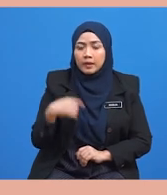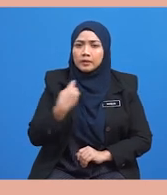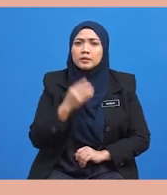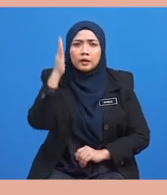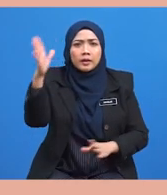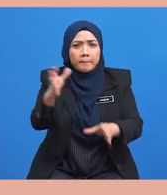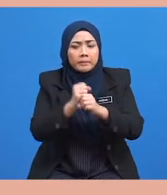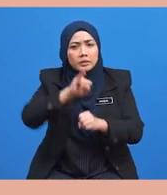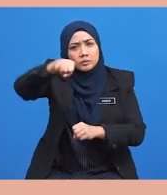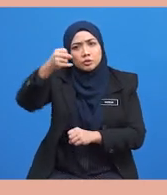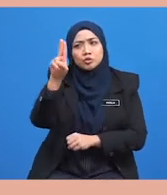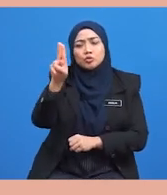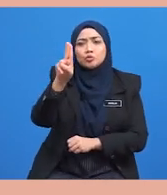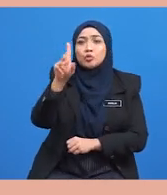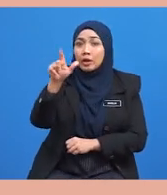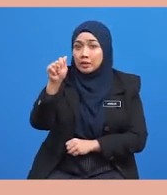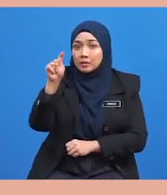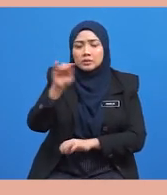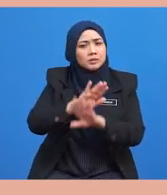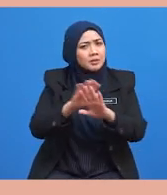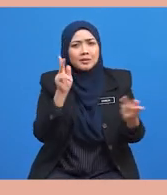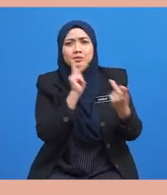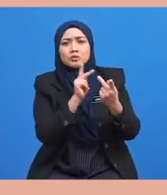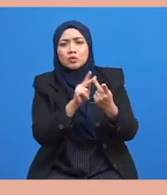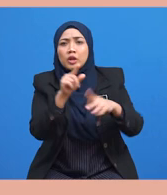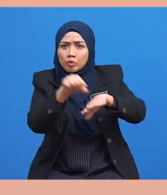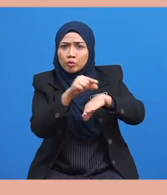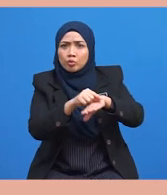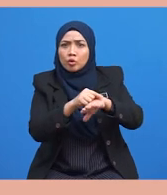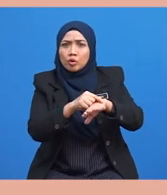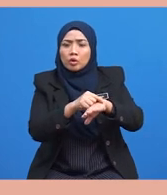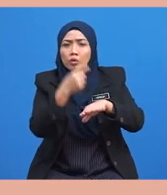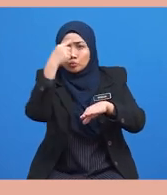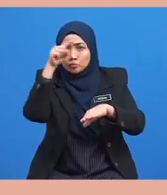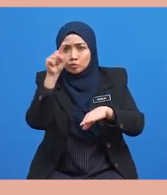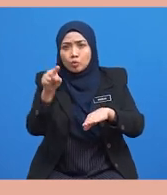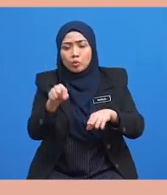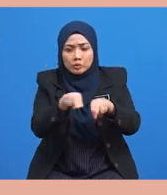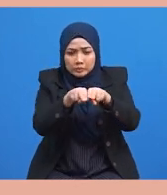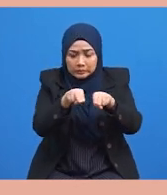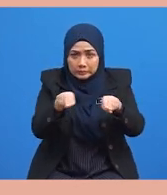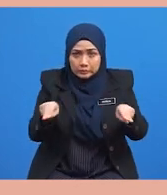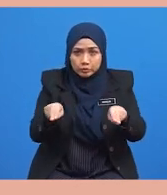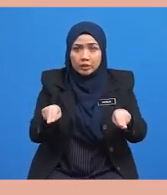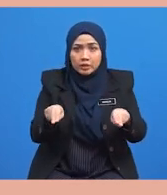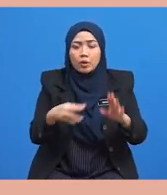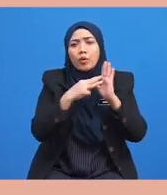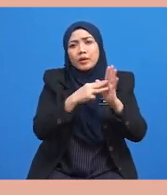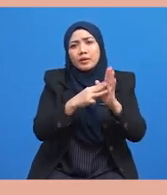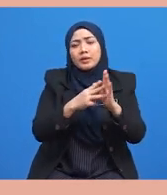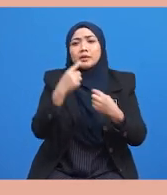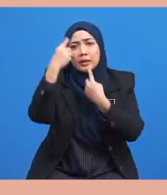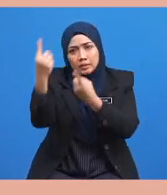Didapati julat tidak sesuai digunakan sebagai sukatan serakan bagi mewakili